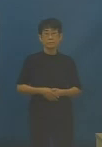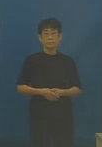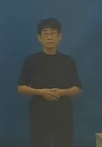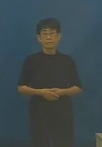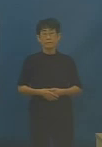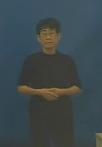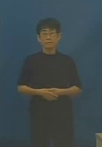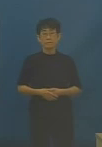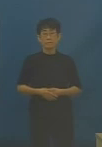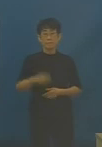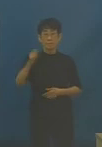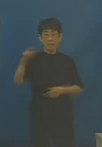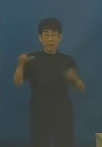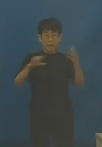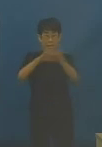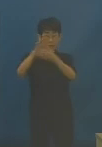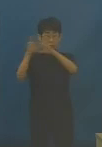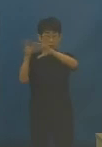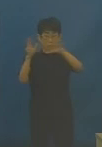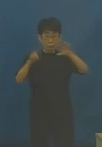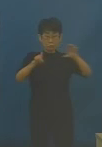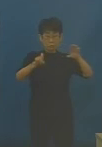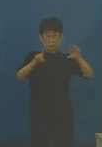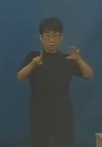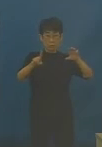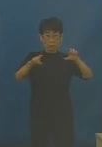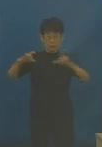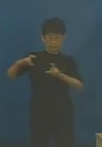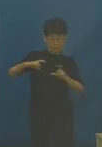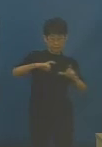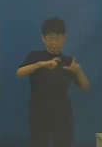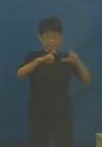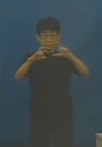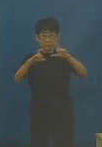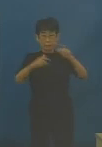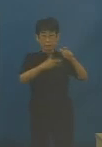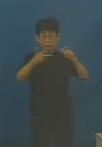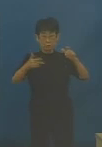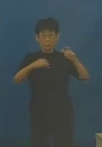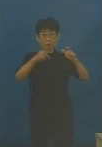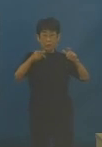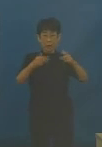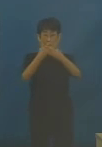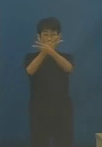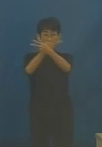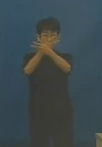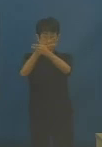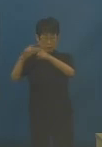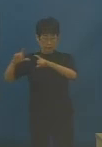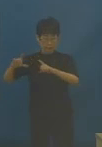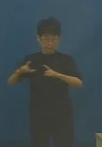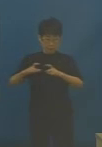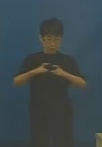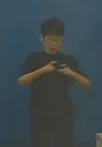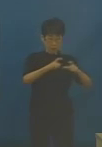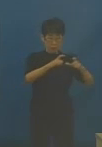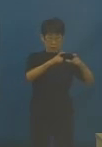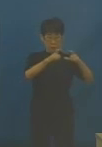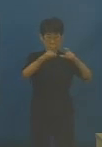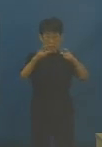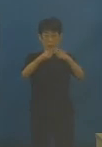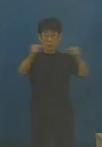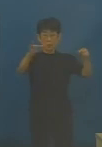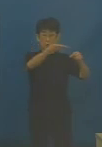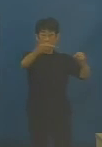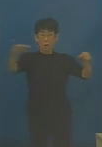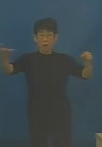介して台風11号が週末から北上してくる可能性があり日本海の方に向かって